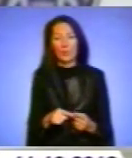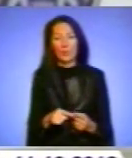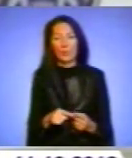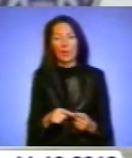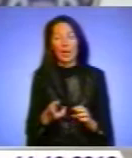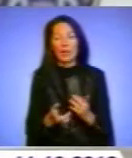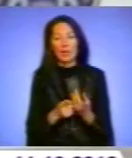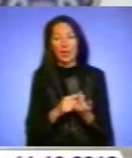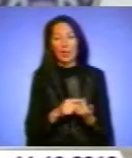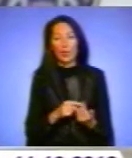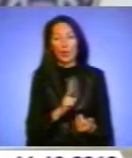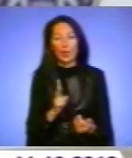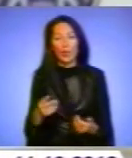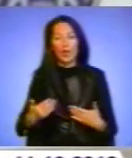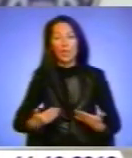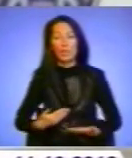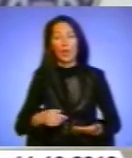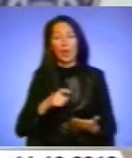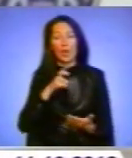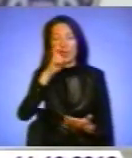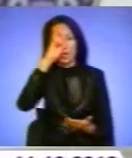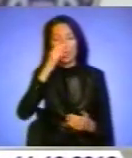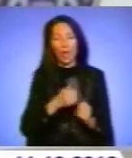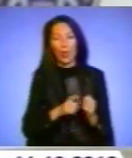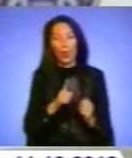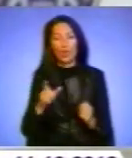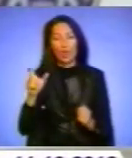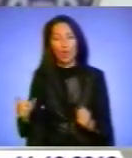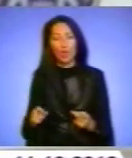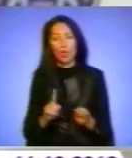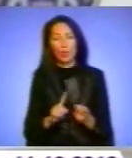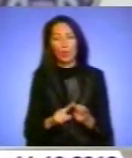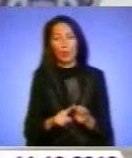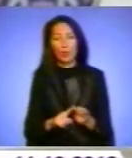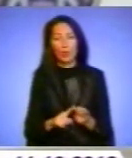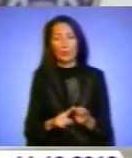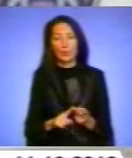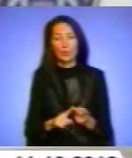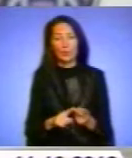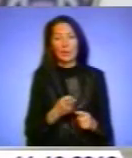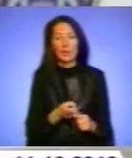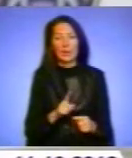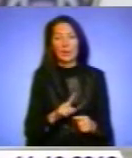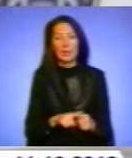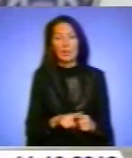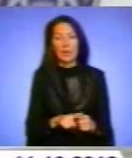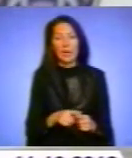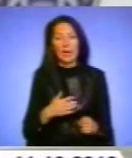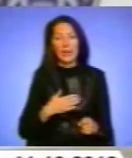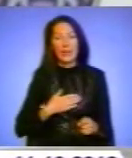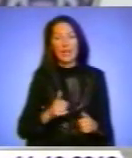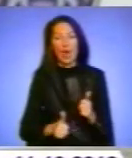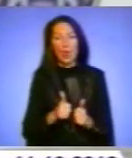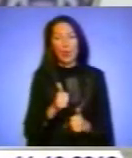за рахунок якої живе країна і кожна людина. По-друге, це наша